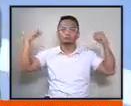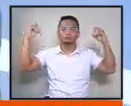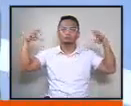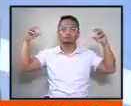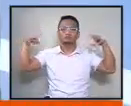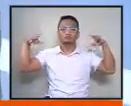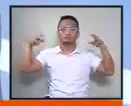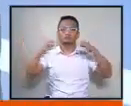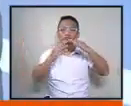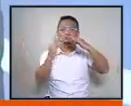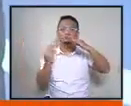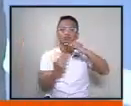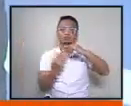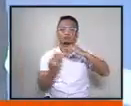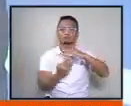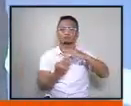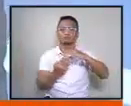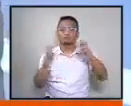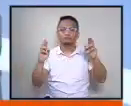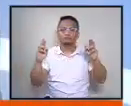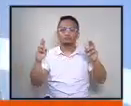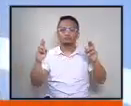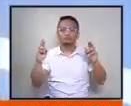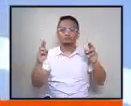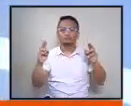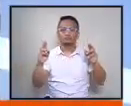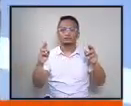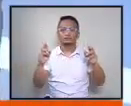nasa ilalim ng storm signals. Kaya pinag-iingat po ang